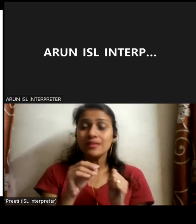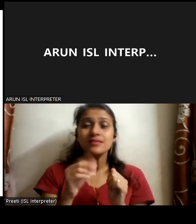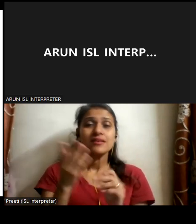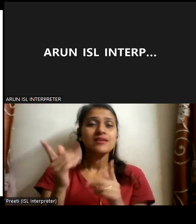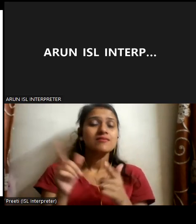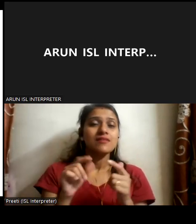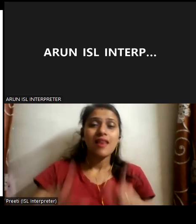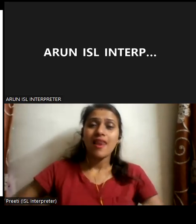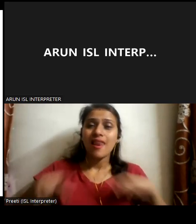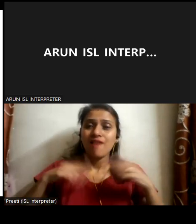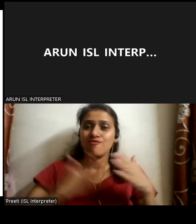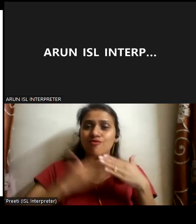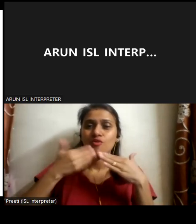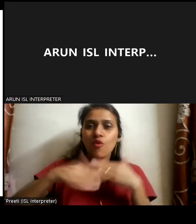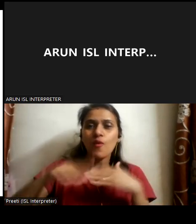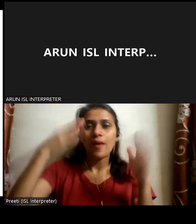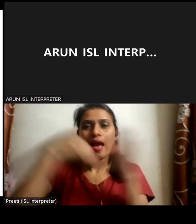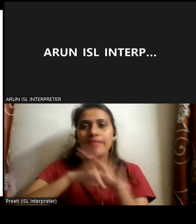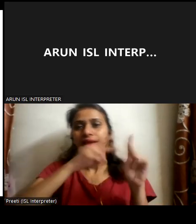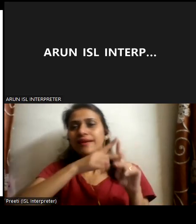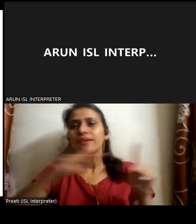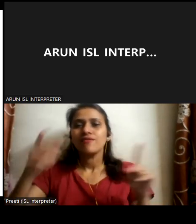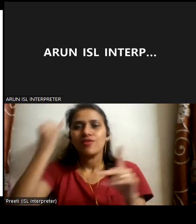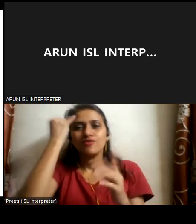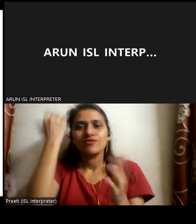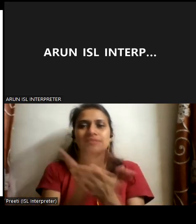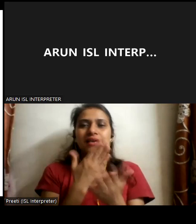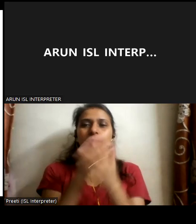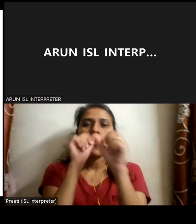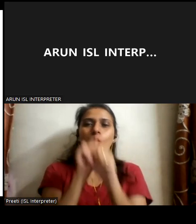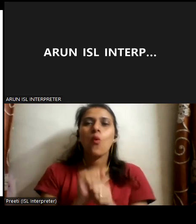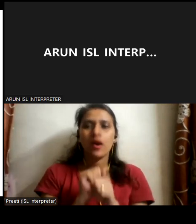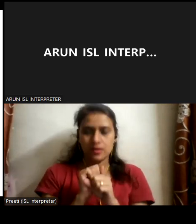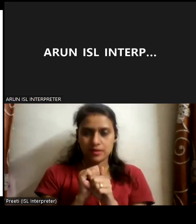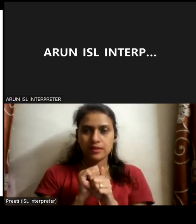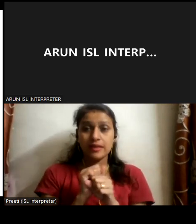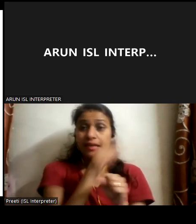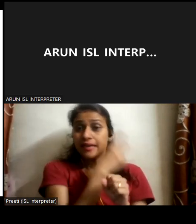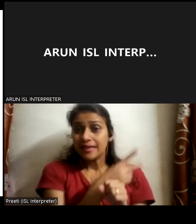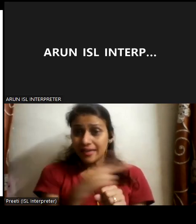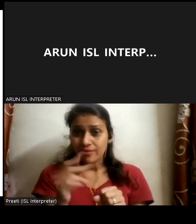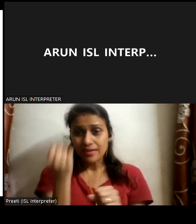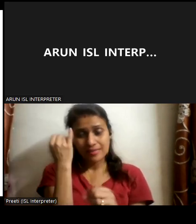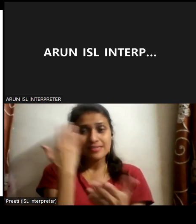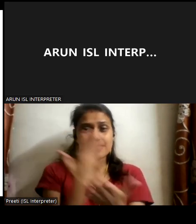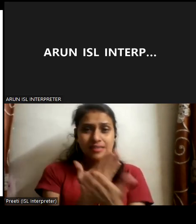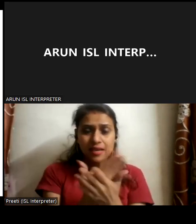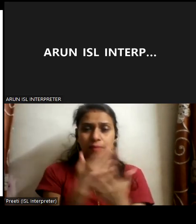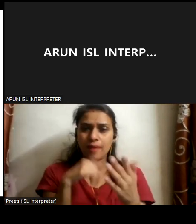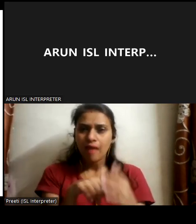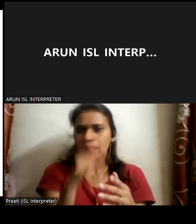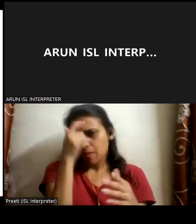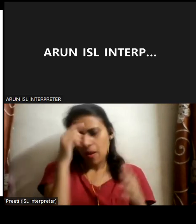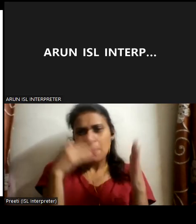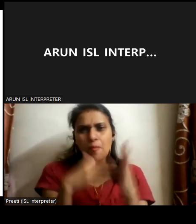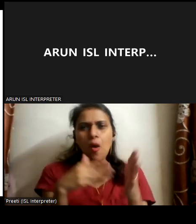वहाँ अलग अलग योजनाएं किस तरह से काम करती हैं, हर एक योजनाओं में क्या बाधाएं हैं जो विकलांग जनों के लिए